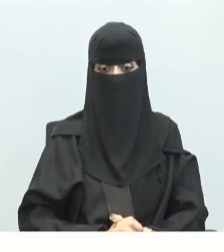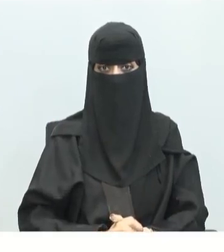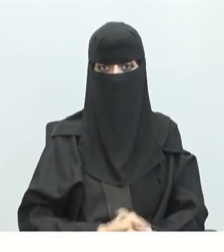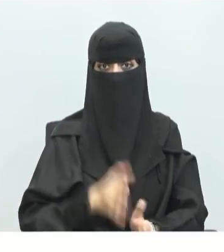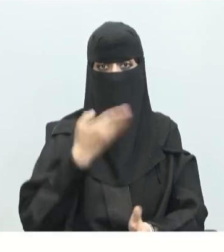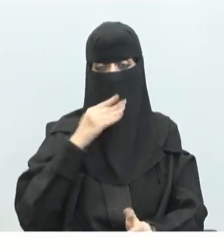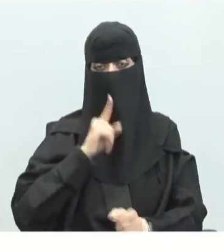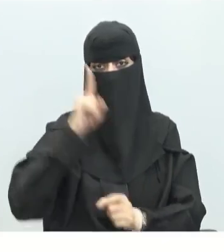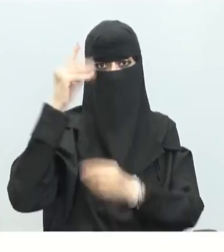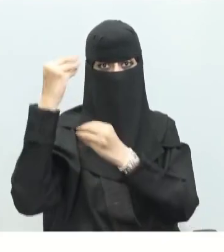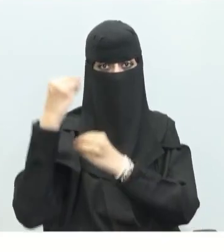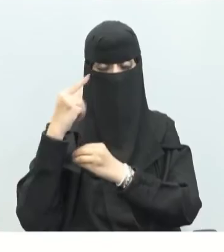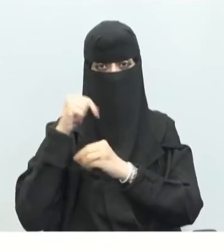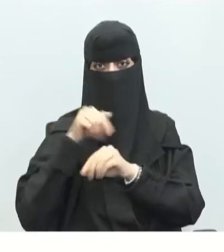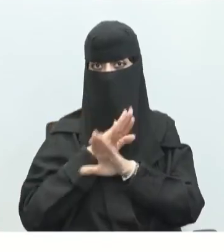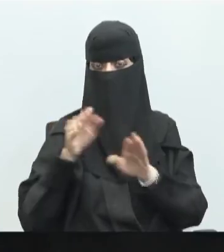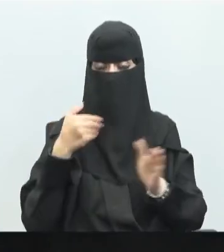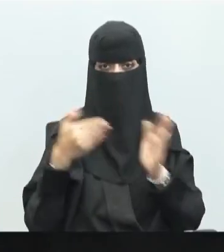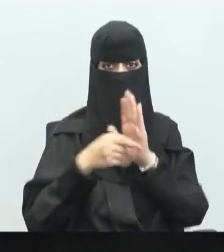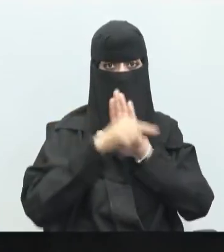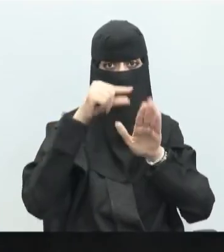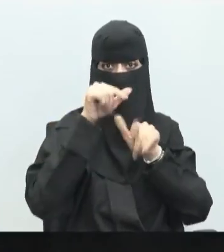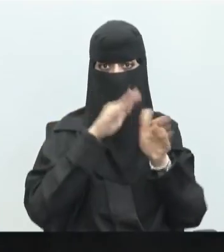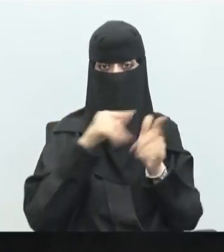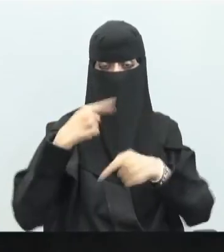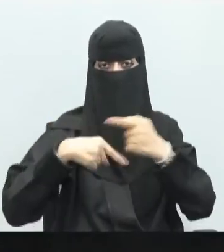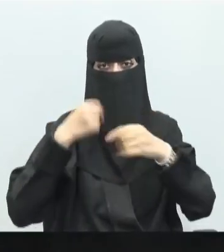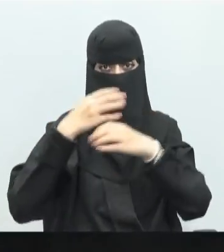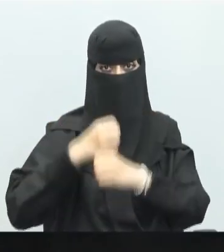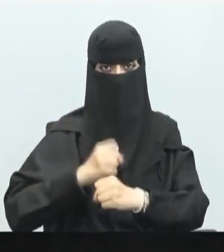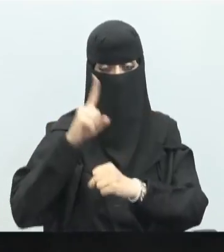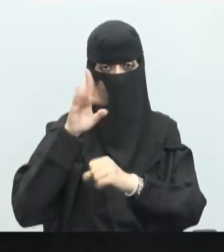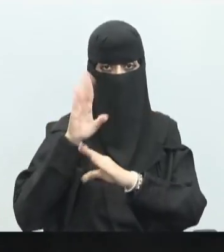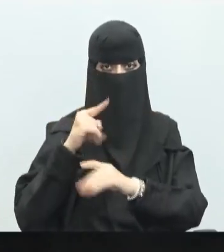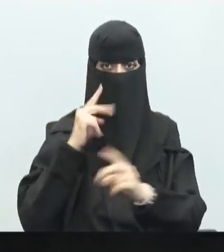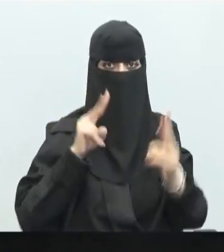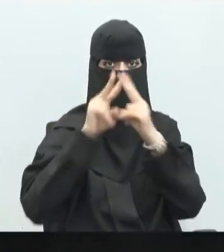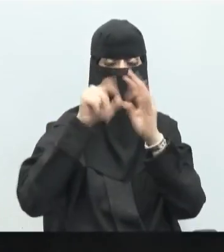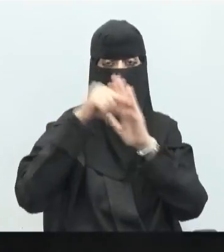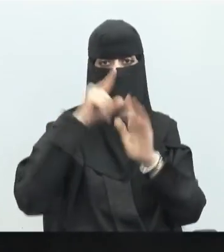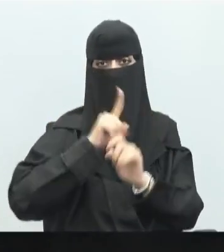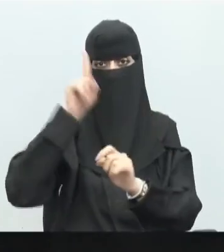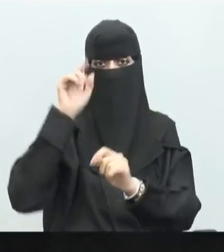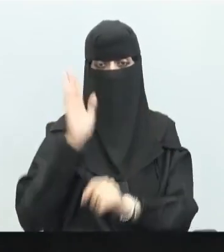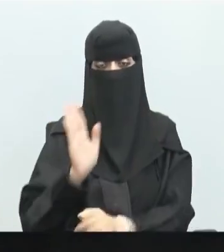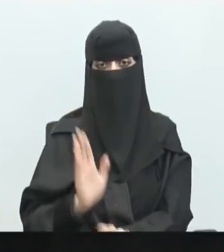الحمد لله وفضله نكون قد انتهينا من درسنا لهذا اليوم دمتم في رعايه الله وحفظه القاكم في درس اخر الى اللقاء